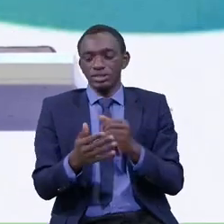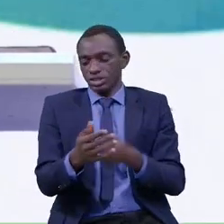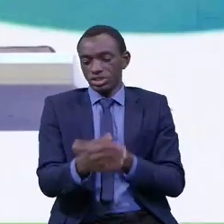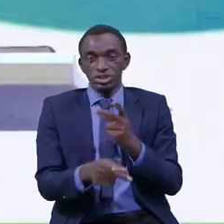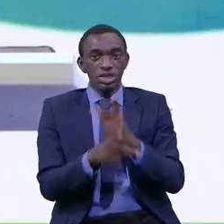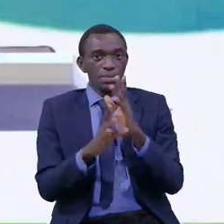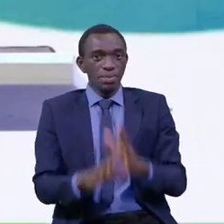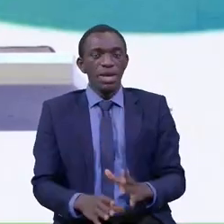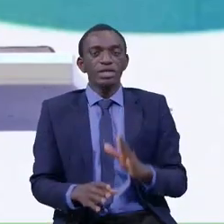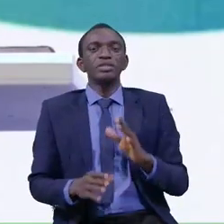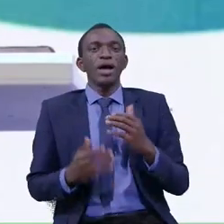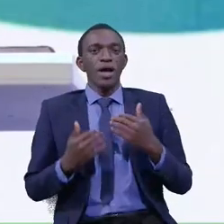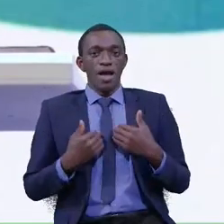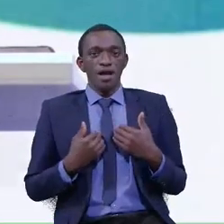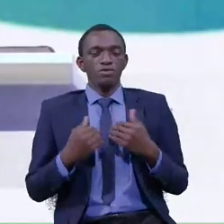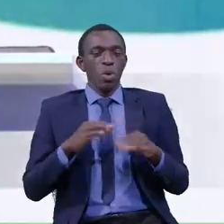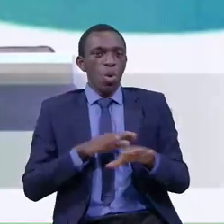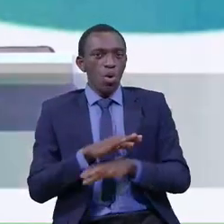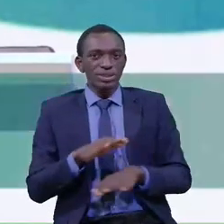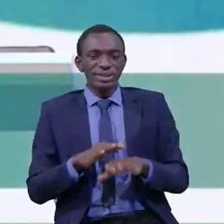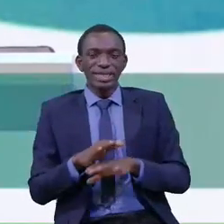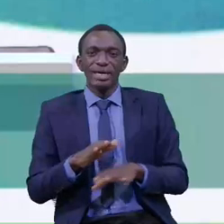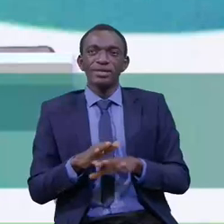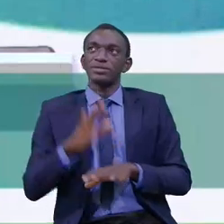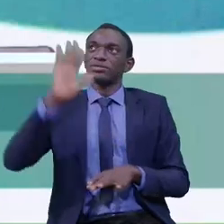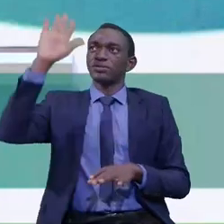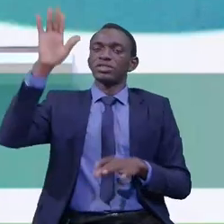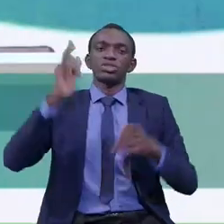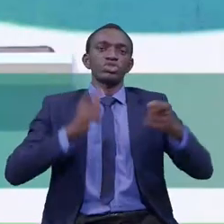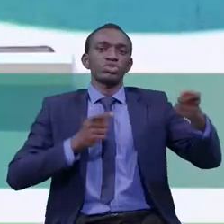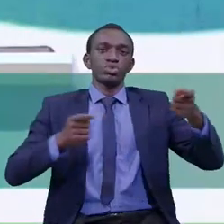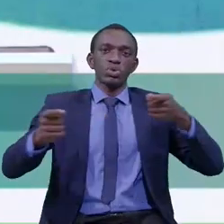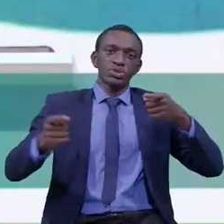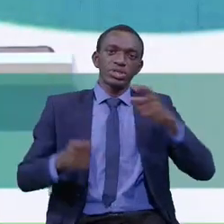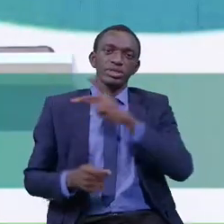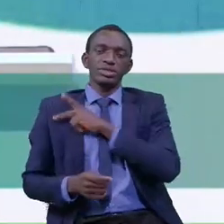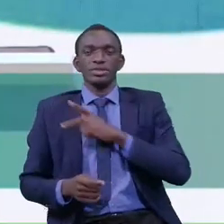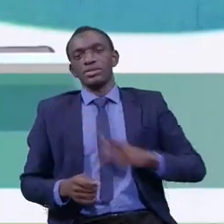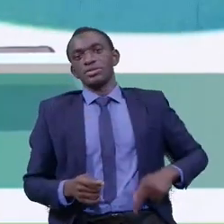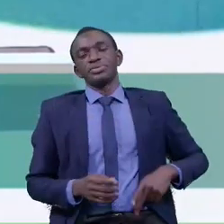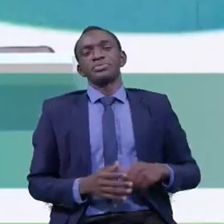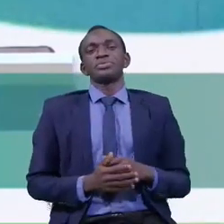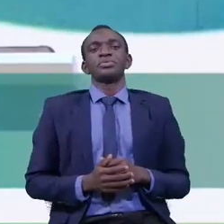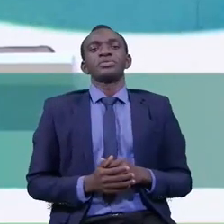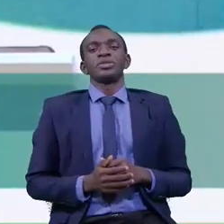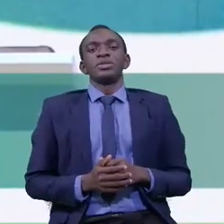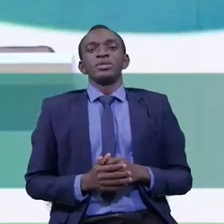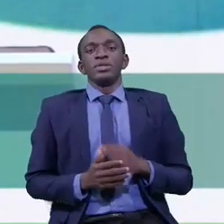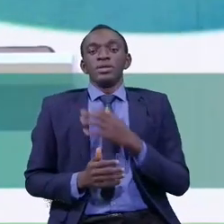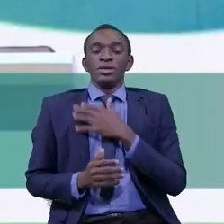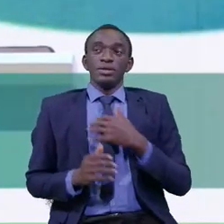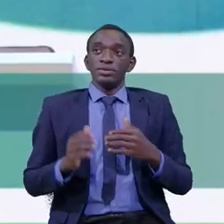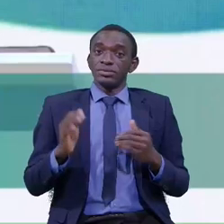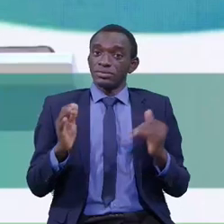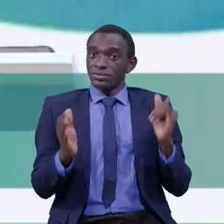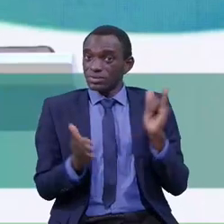Pas les bergers, les sujets sous sa royauté, sa puissance royale. Et